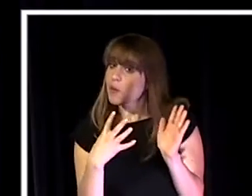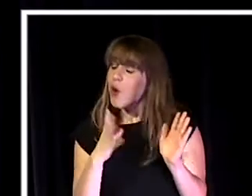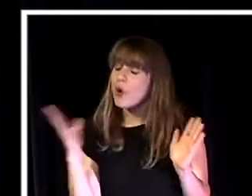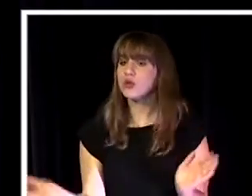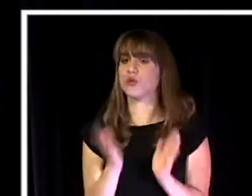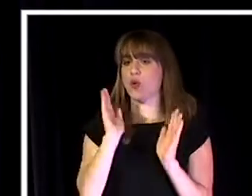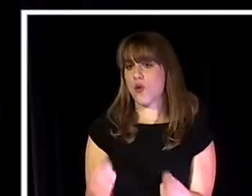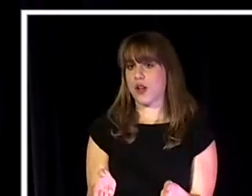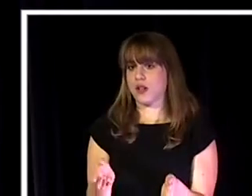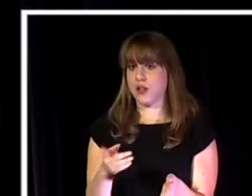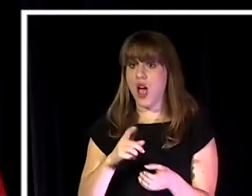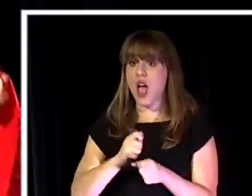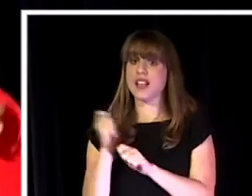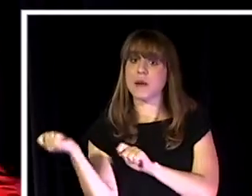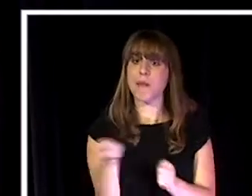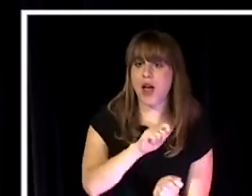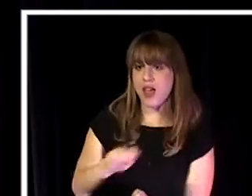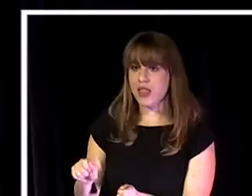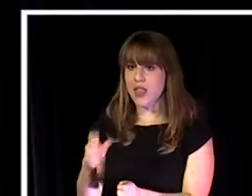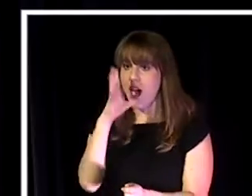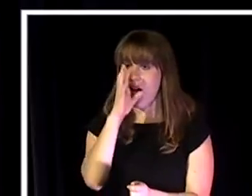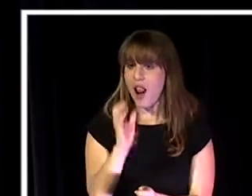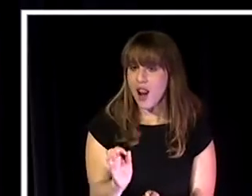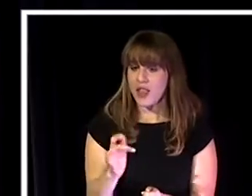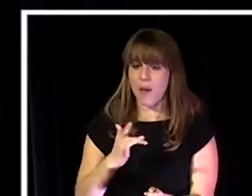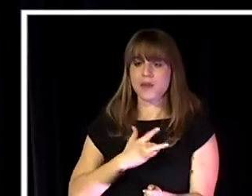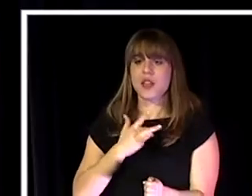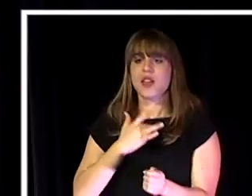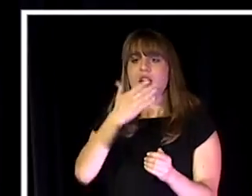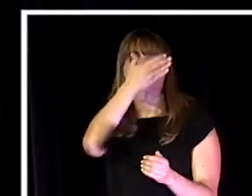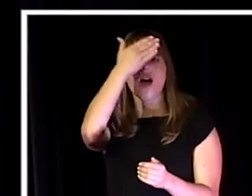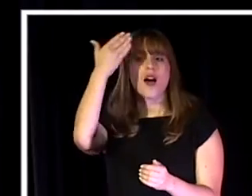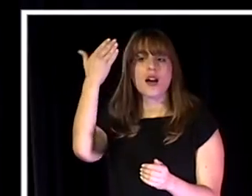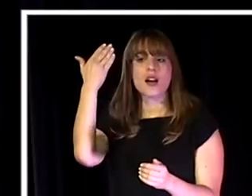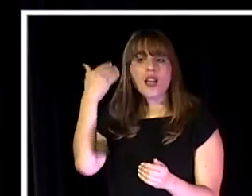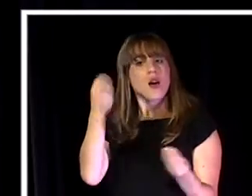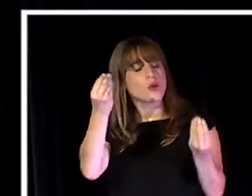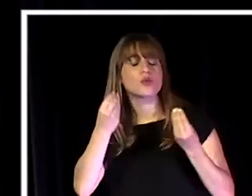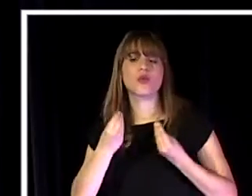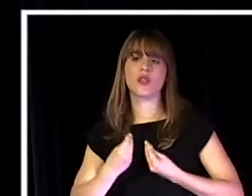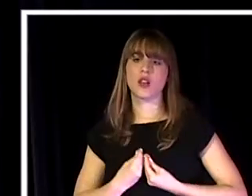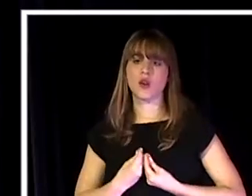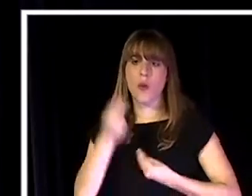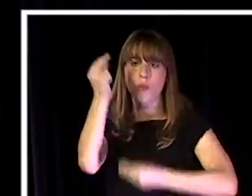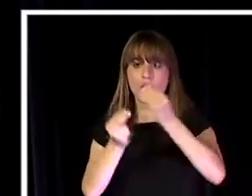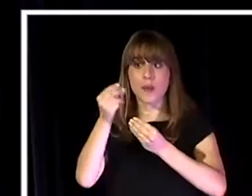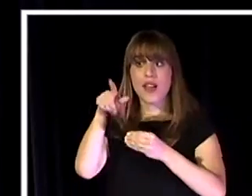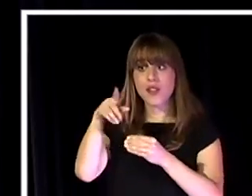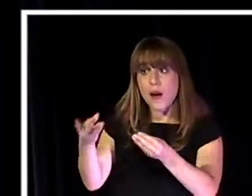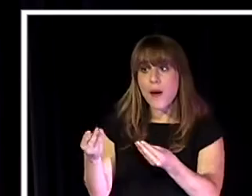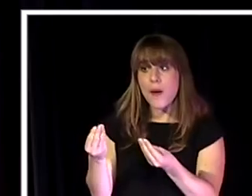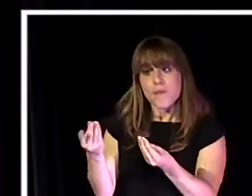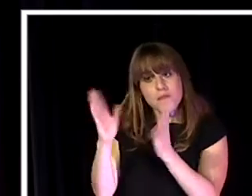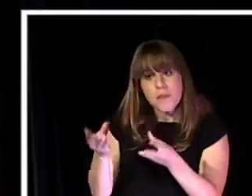όπλα, το σπαθί της αλήθειας, την αγνή ψυχή που χρειάζεται για να νικήσεις τα προβλήματα, θα στα προσφέρω. Πάρτα όταν